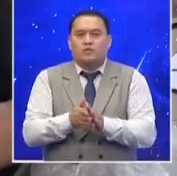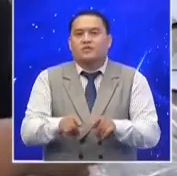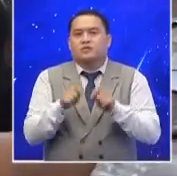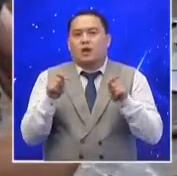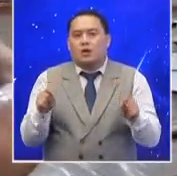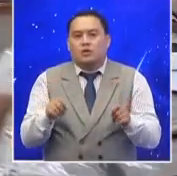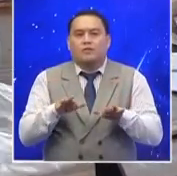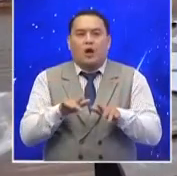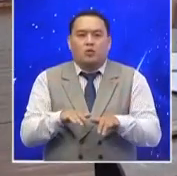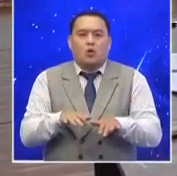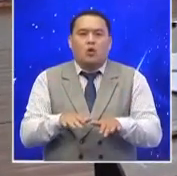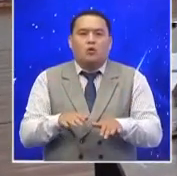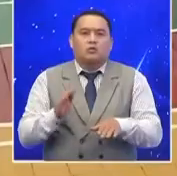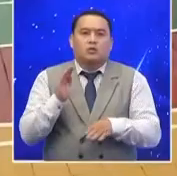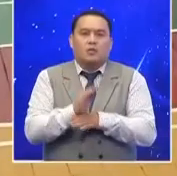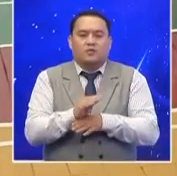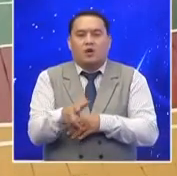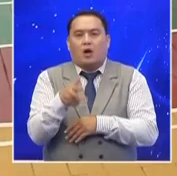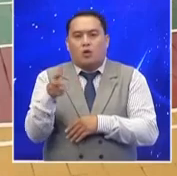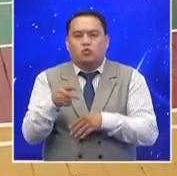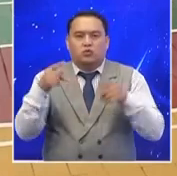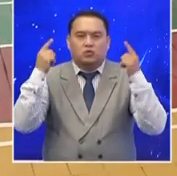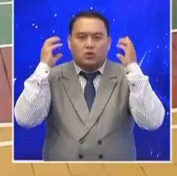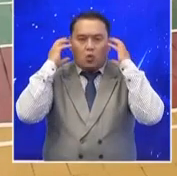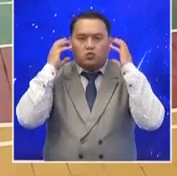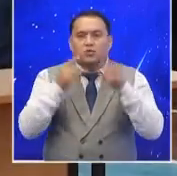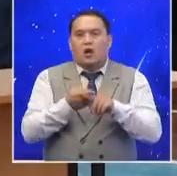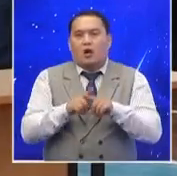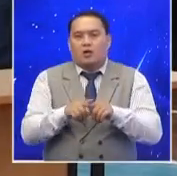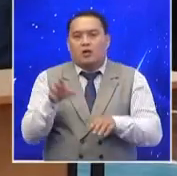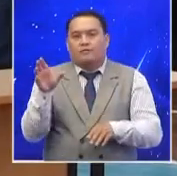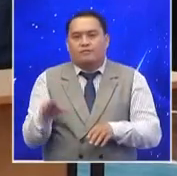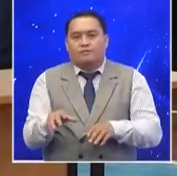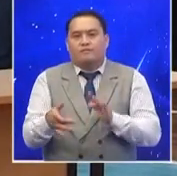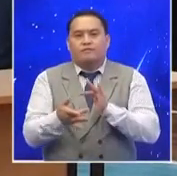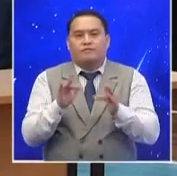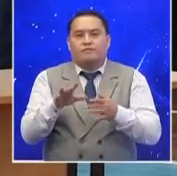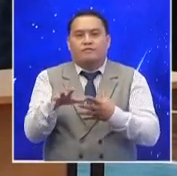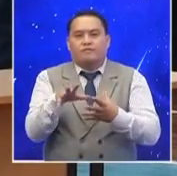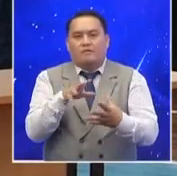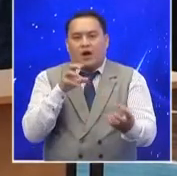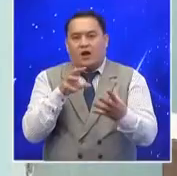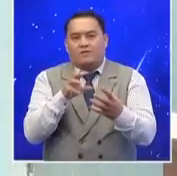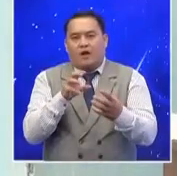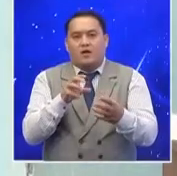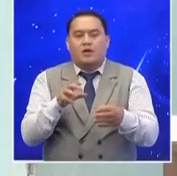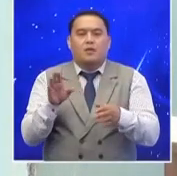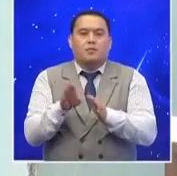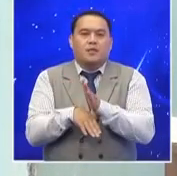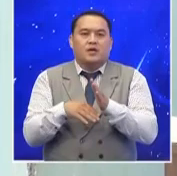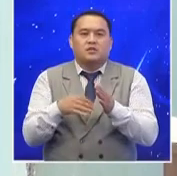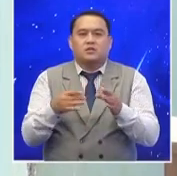К персональным компьютерам прилагаются веб-камера и наушники. Системный процессор оснащен Wi-Fi-адаптером для беспроводного подключения к